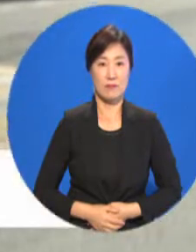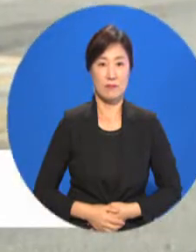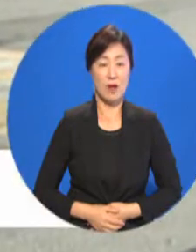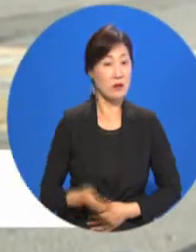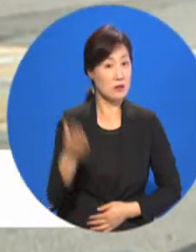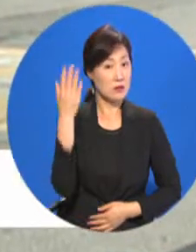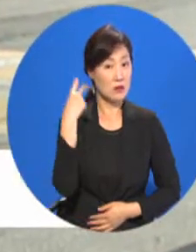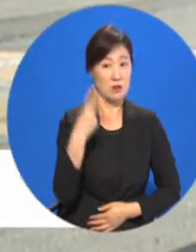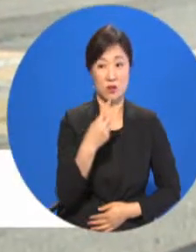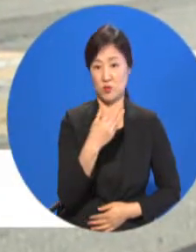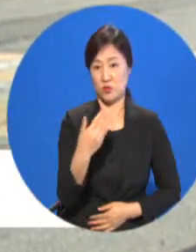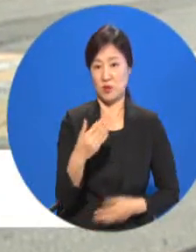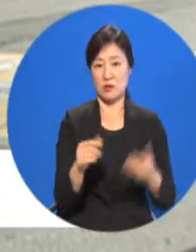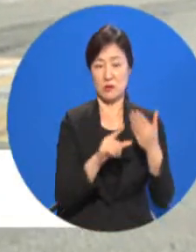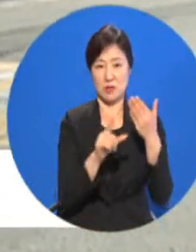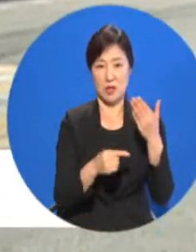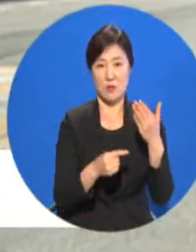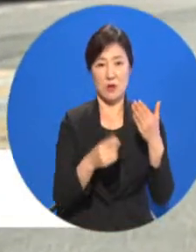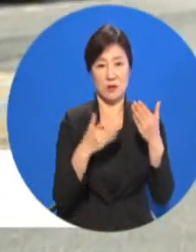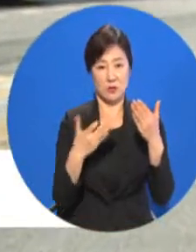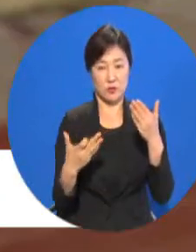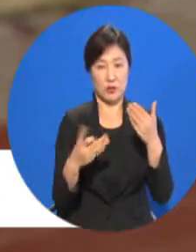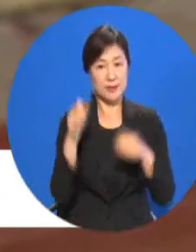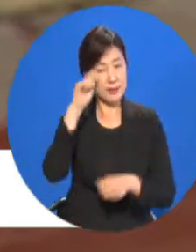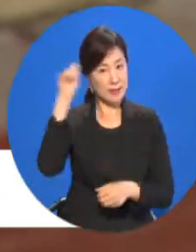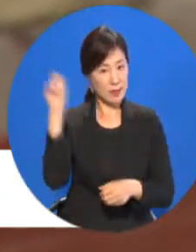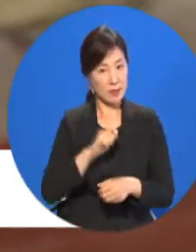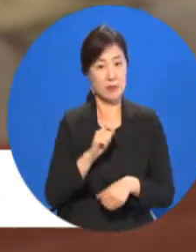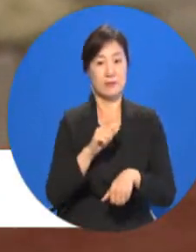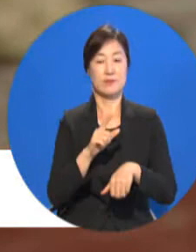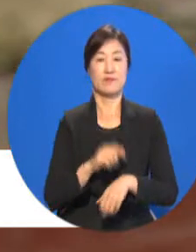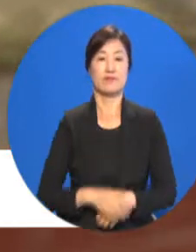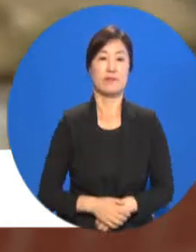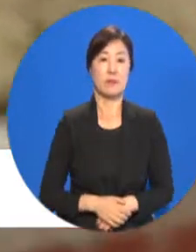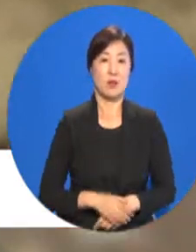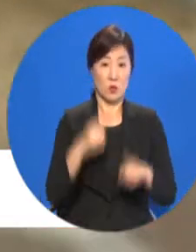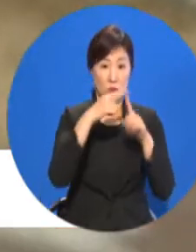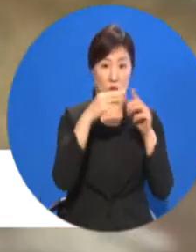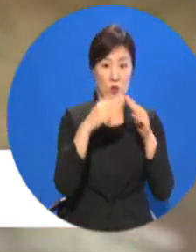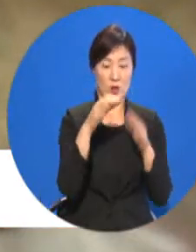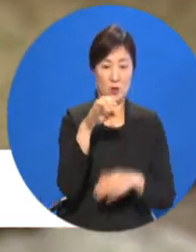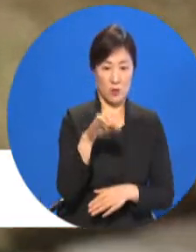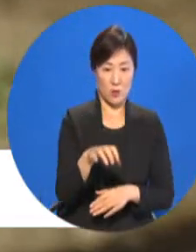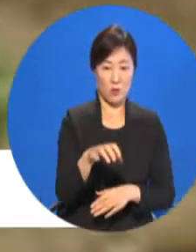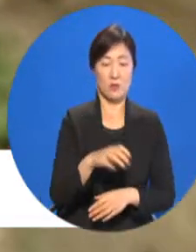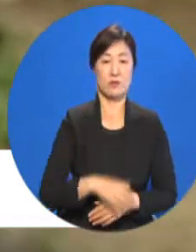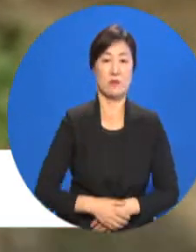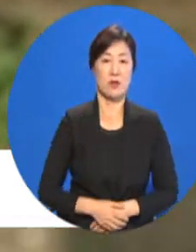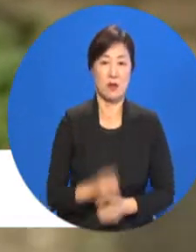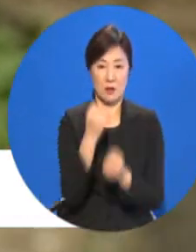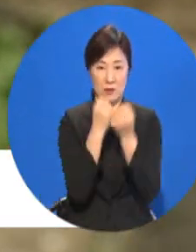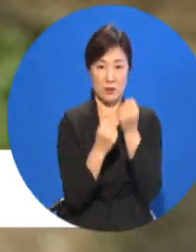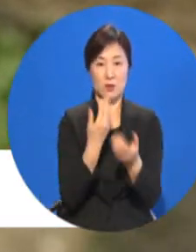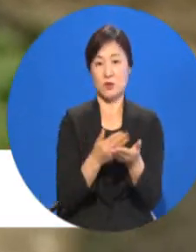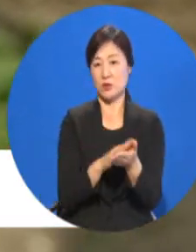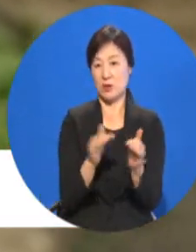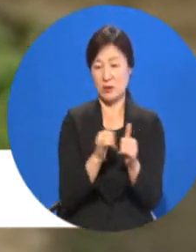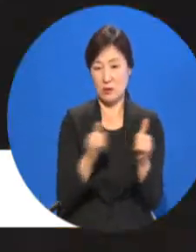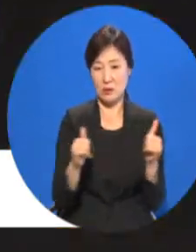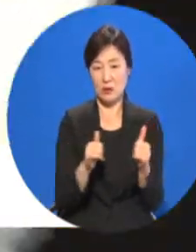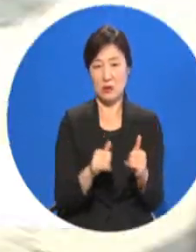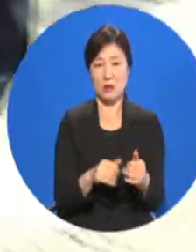지난 2009년 3월 19일 새벽 시간, 광주시 중흥동의 한 교회 화단에서 엔진 수리공 49살 김모